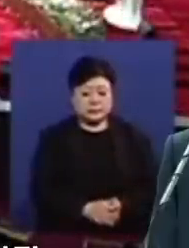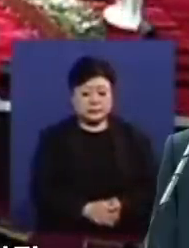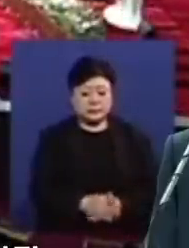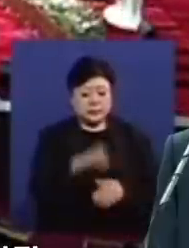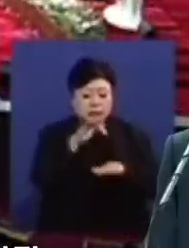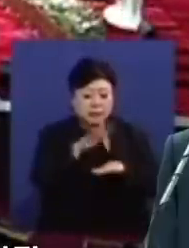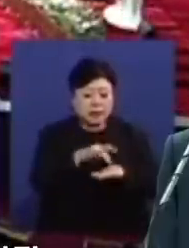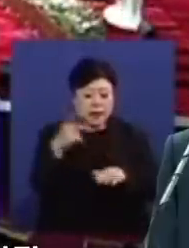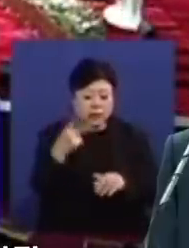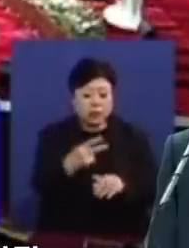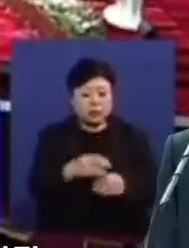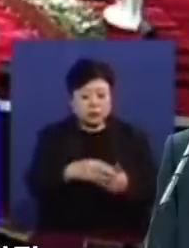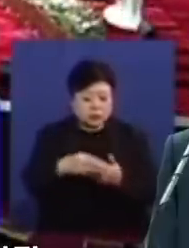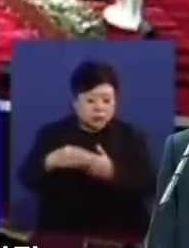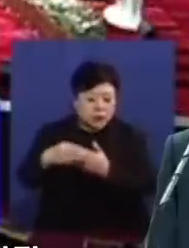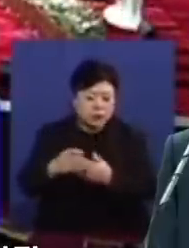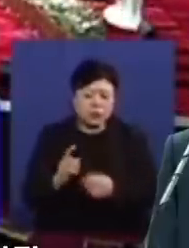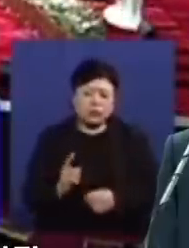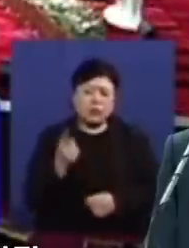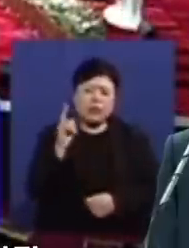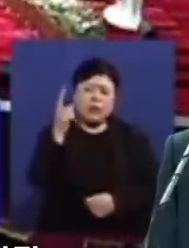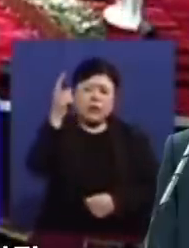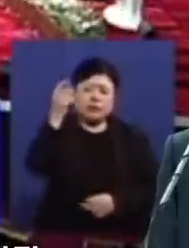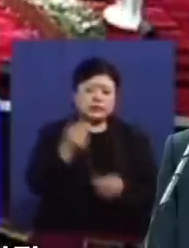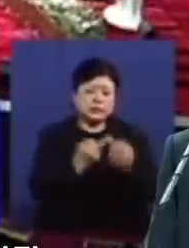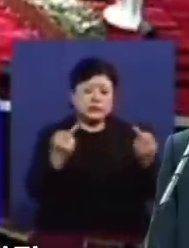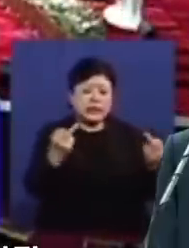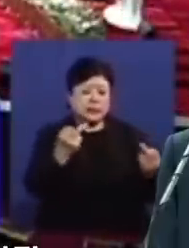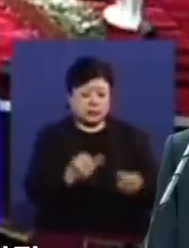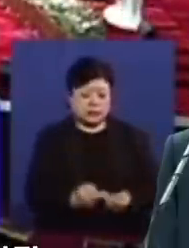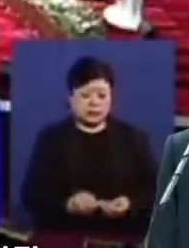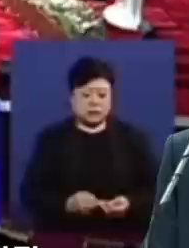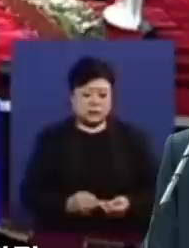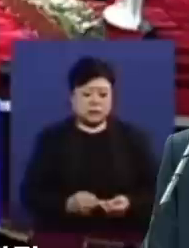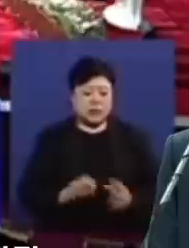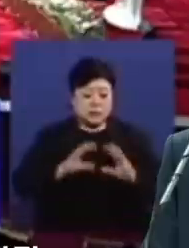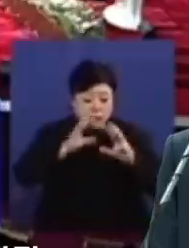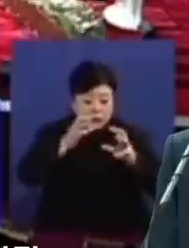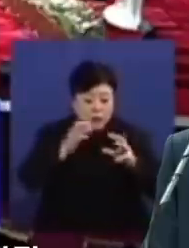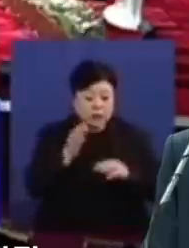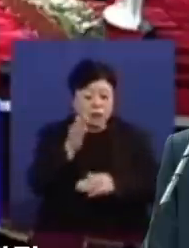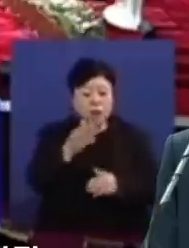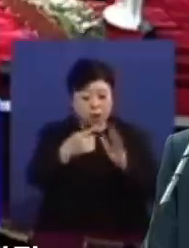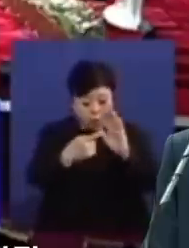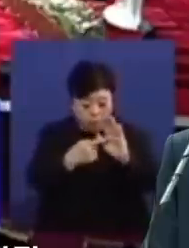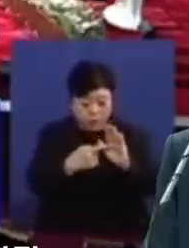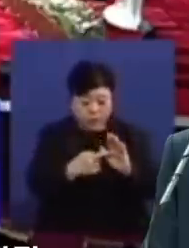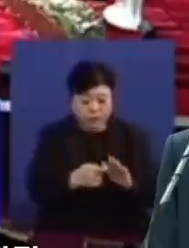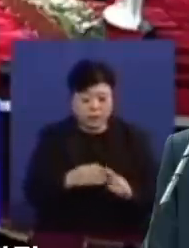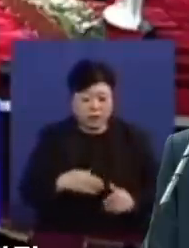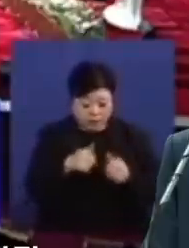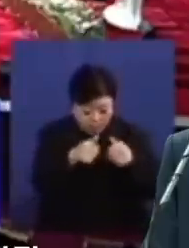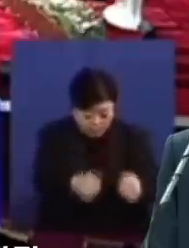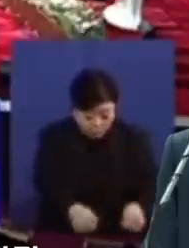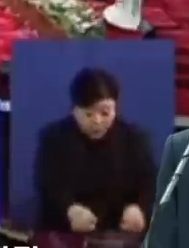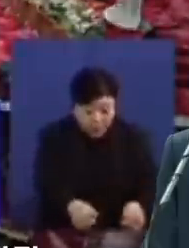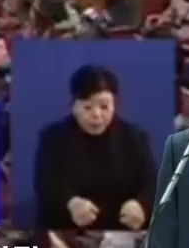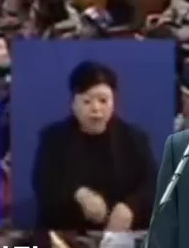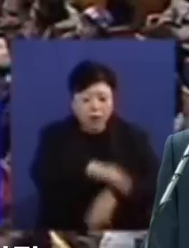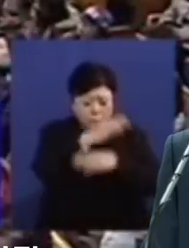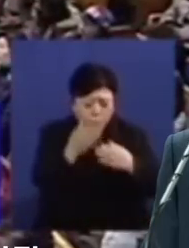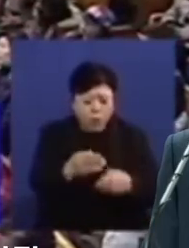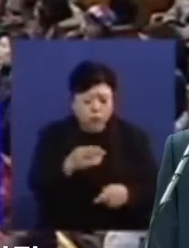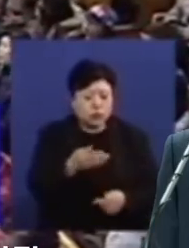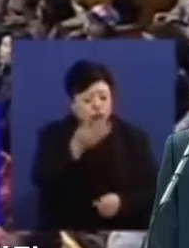마귀가 또 그를 데리고 지극히 높은 산으로 가서 천하 만국과 그 영광을 보여 이르되 만일 내게 엎드려 경배하면 이 모든 것을